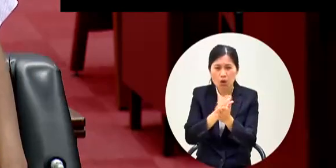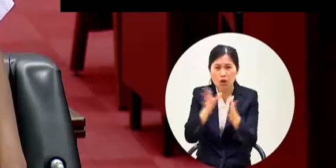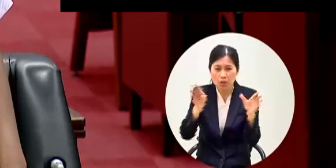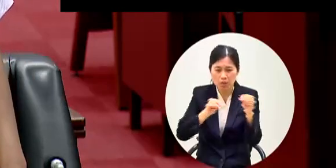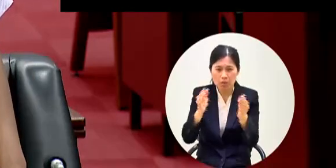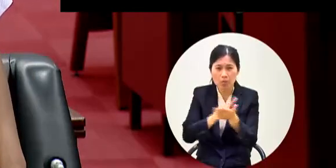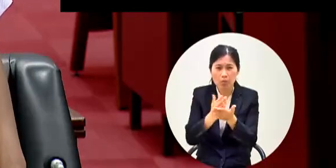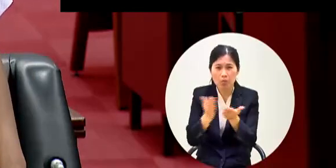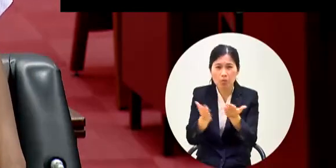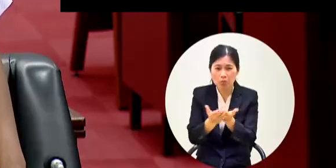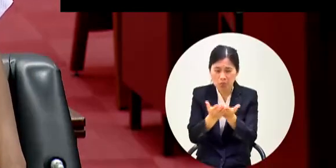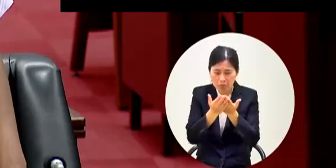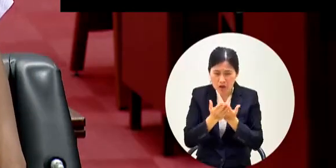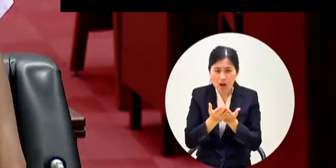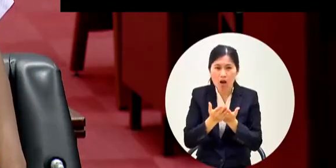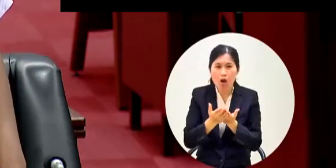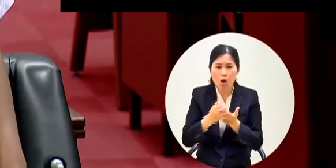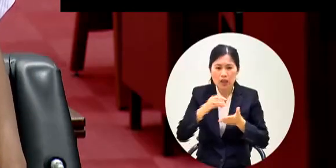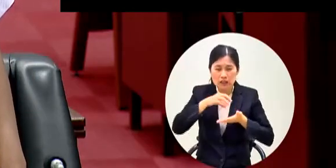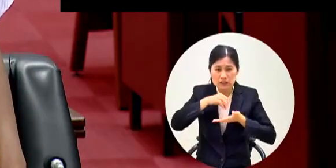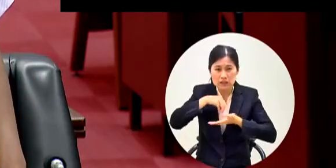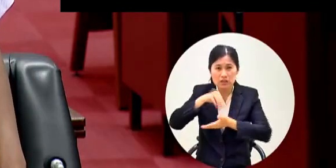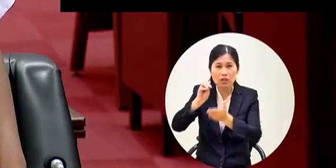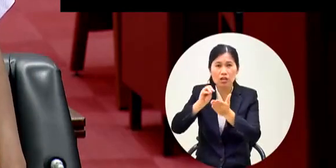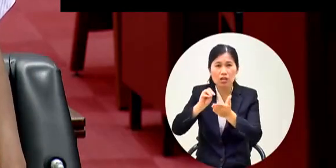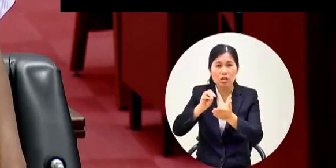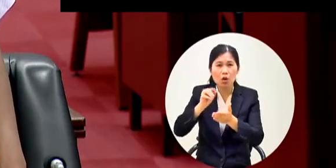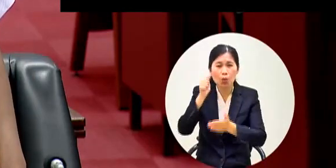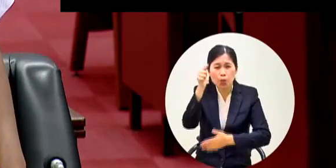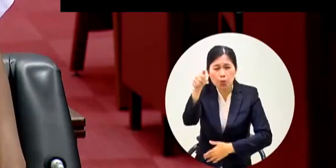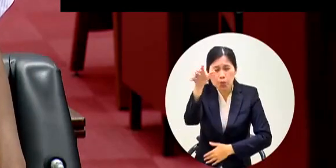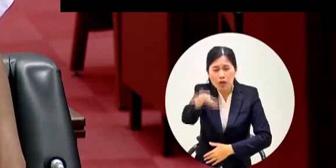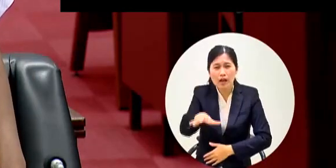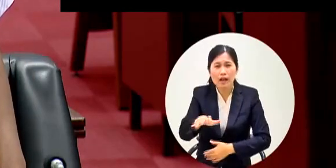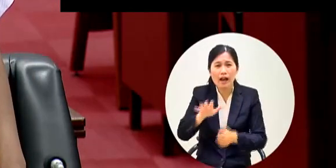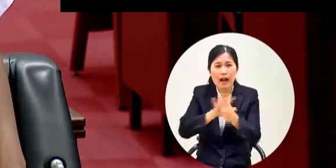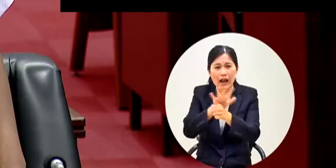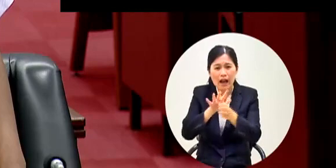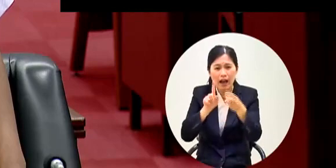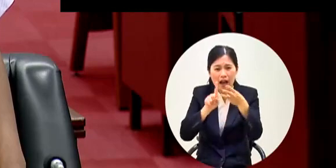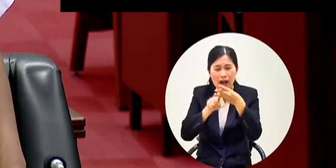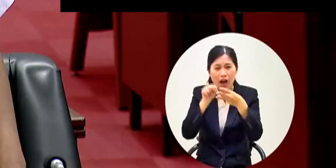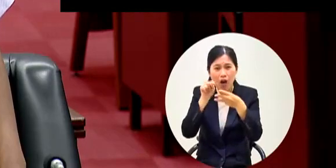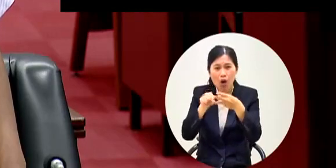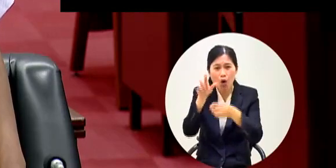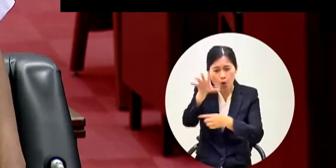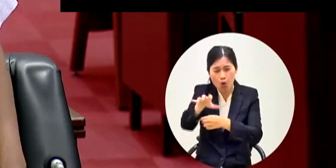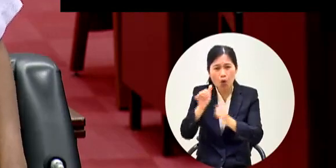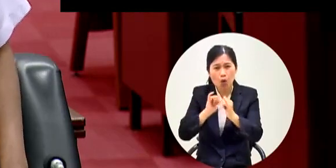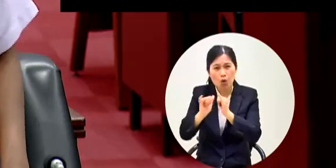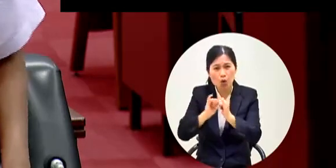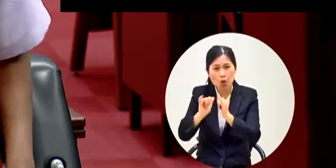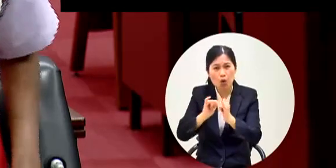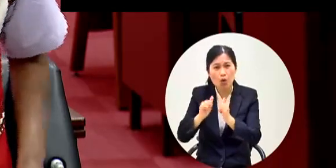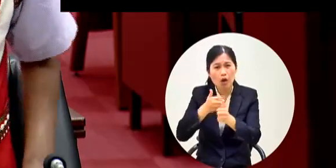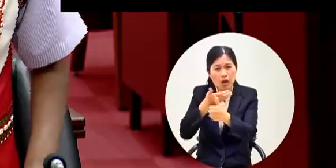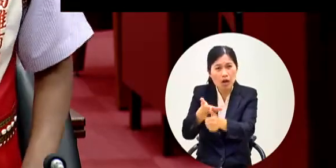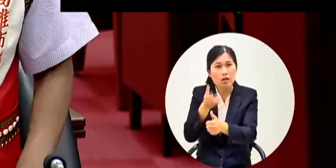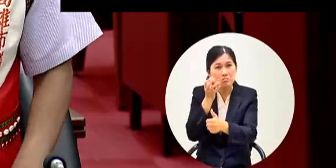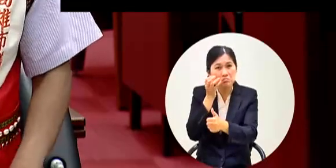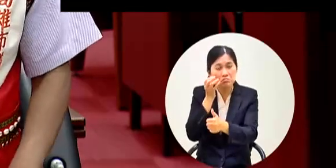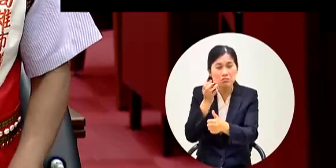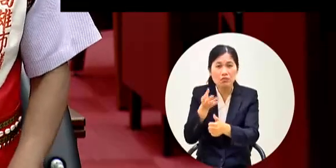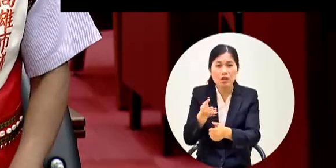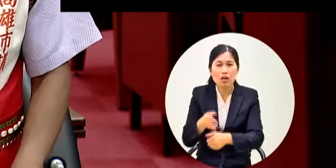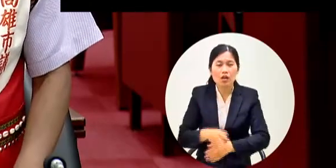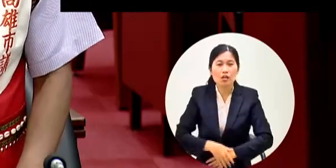道理跟理由。希望在会后你提出一个具体的一个书面资料，